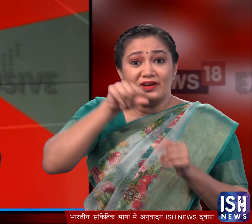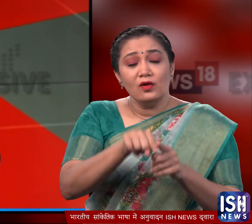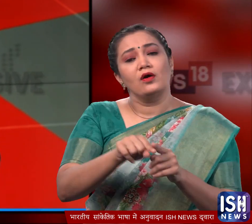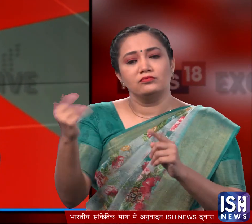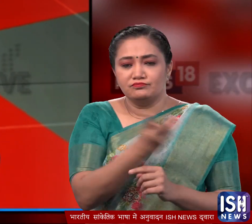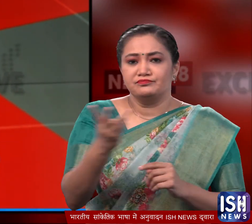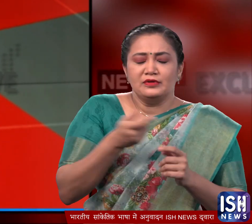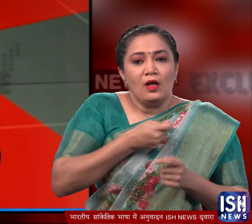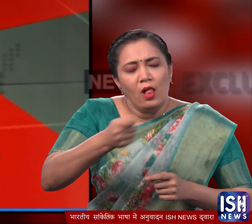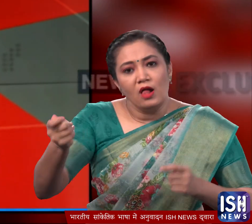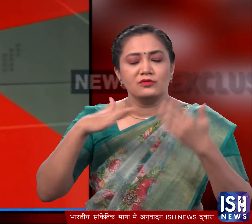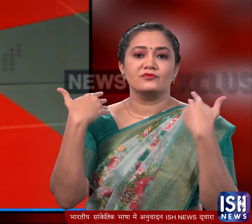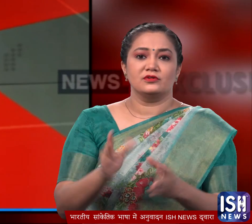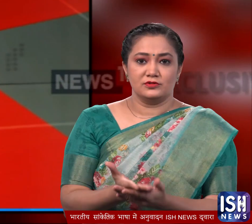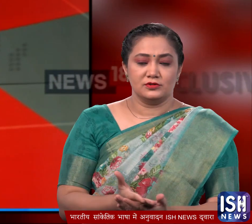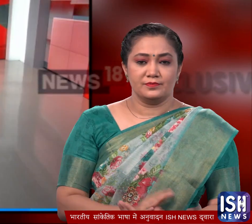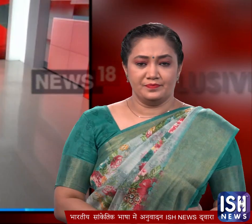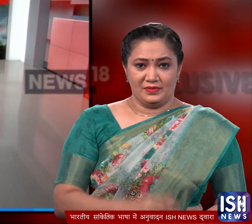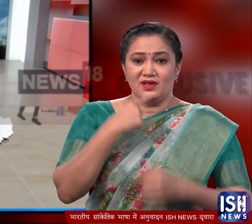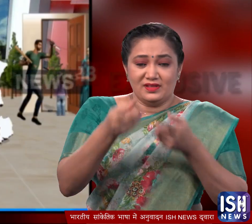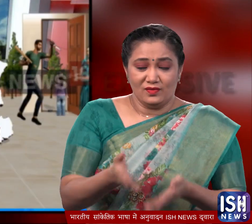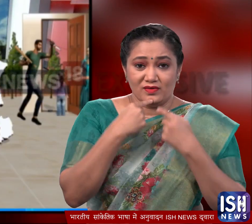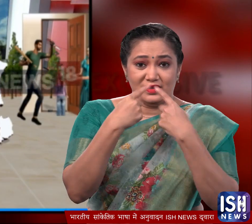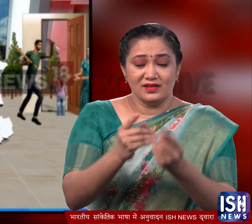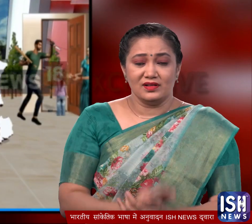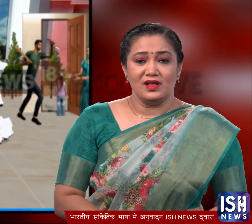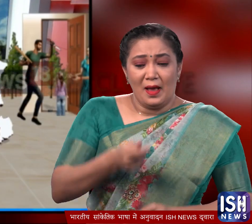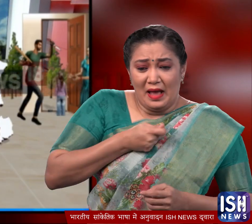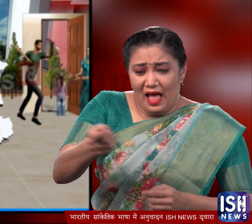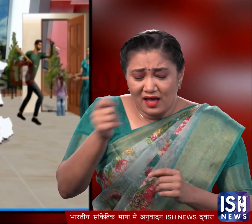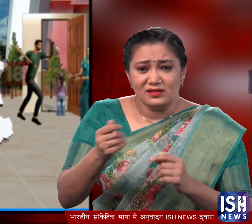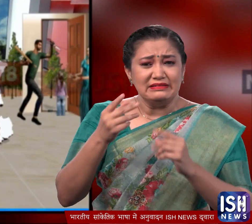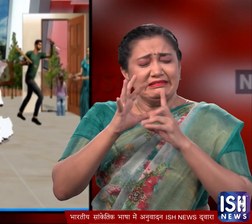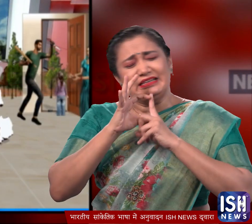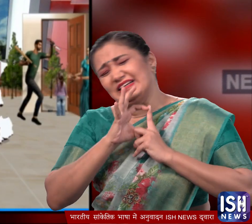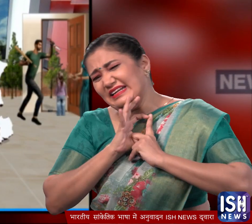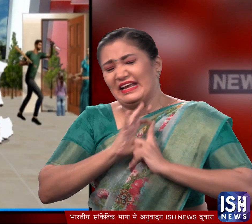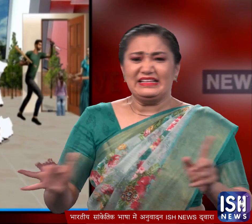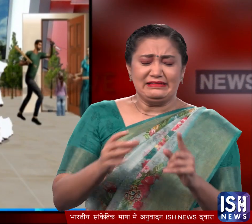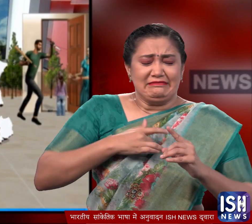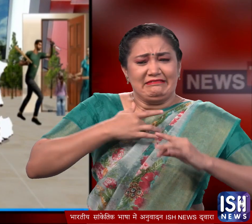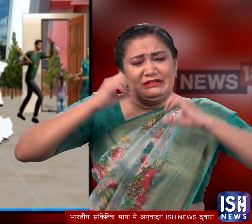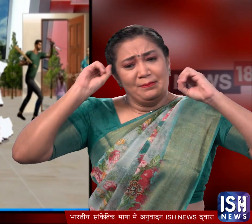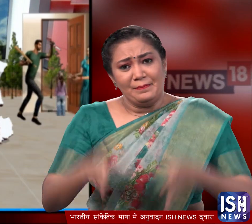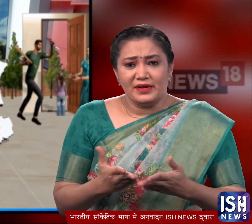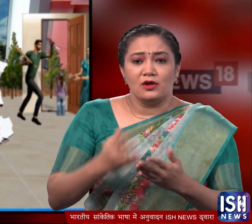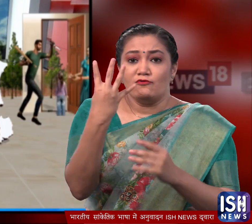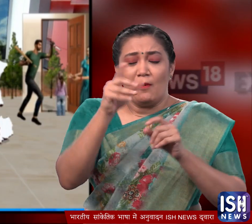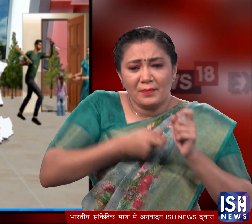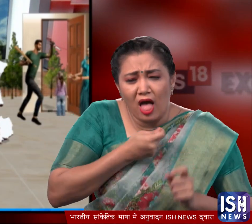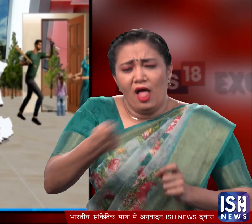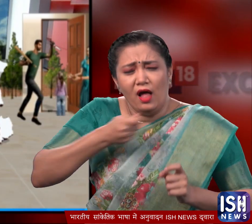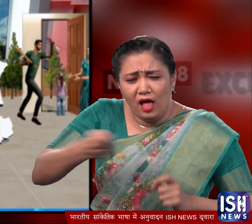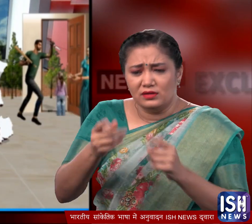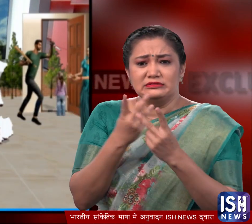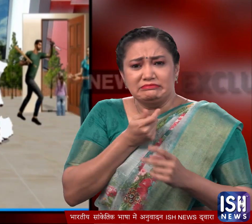हत्या कर दी, जिसकी कहानी रूह कपा देने वाली, क्योंकि यह दावा किया गया कि आरोपी ने हत्या के वक्त हैवानियत की सारी हदें पार कर दी और उसने 4 लोगों